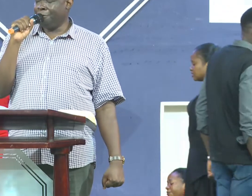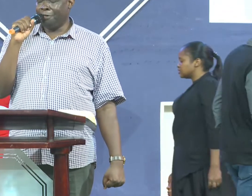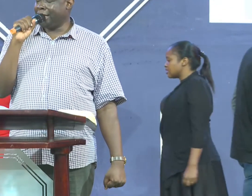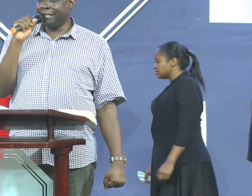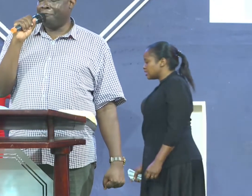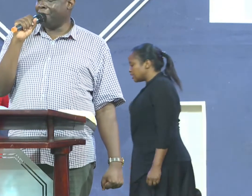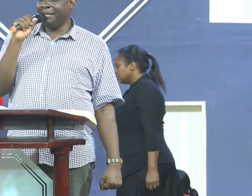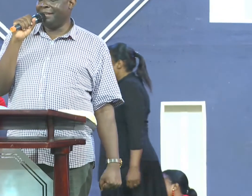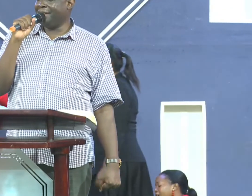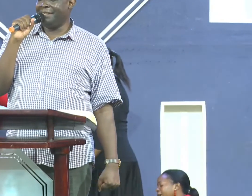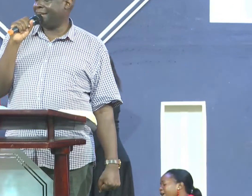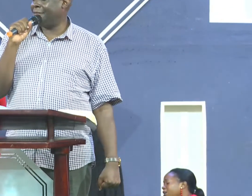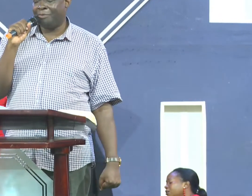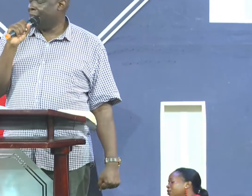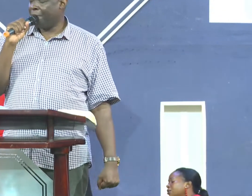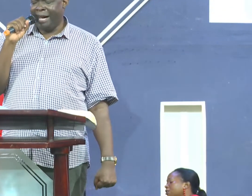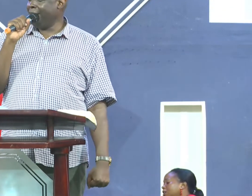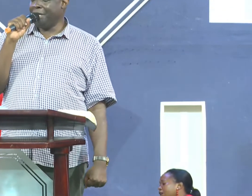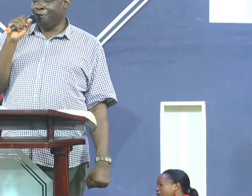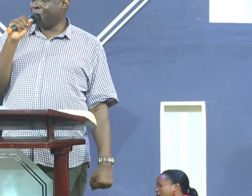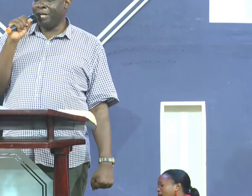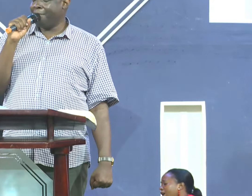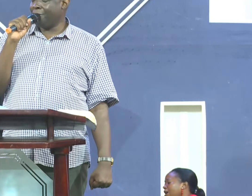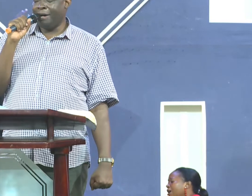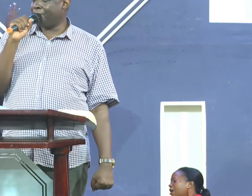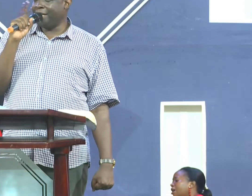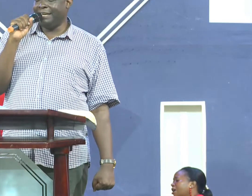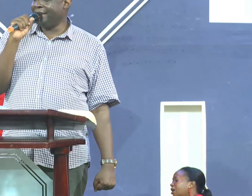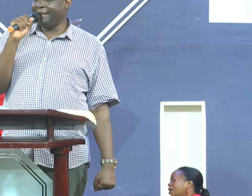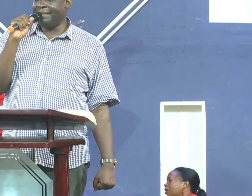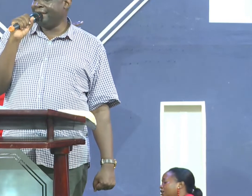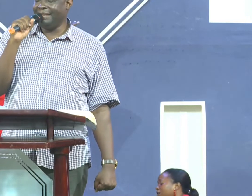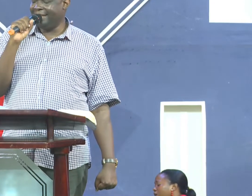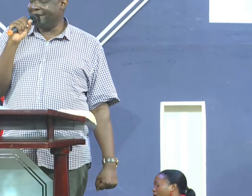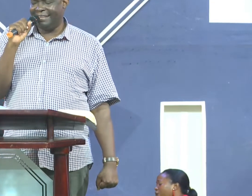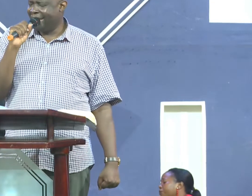maamira endowooza zaffe maamira okulaba kwaffe